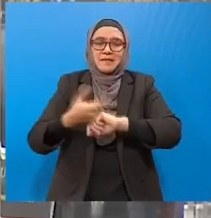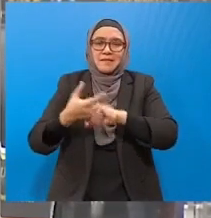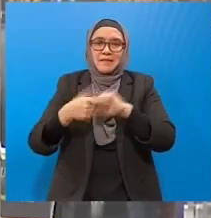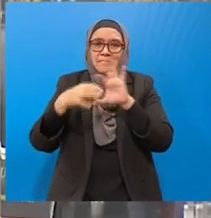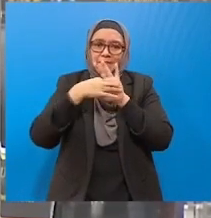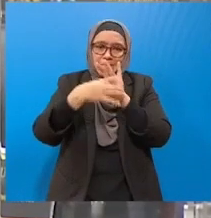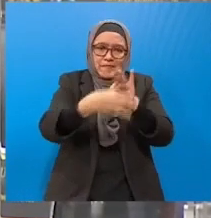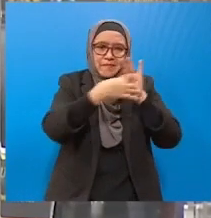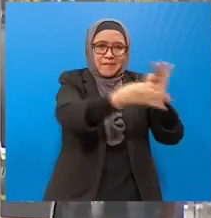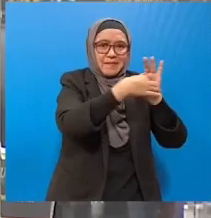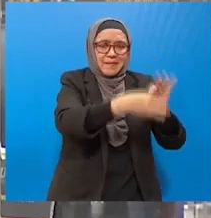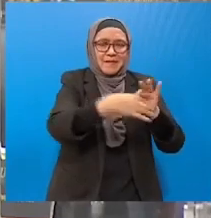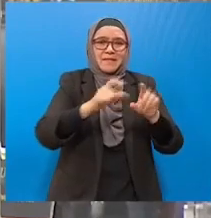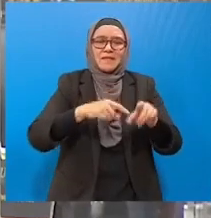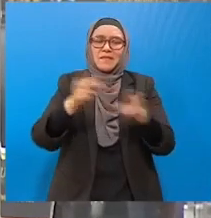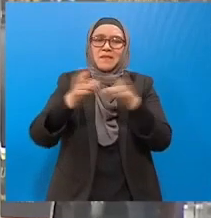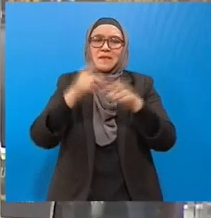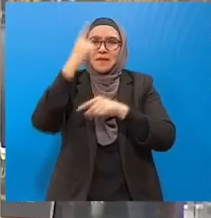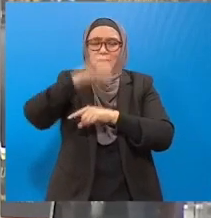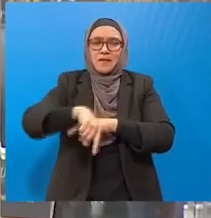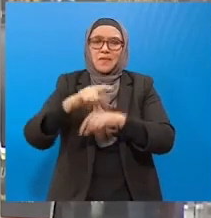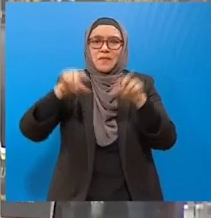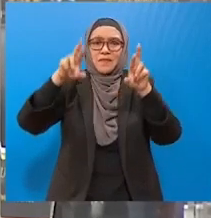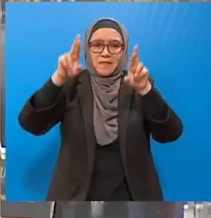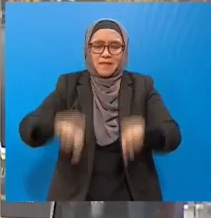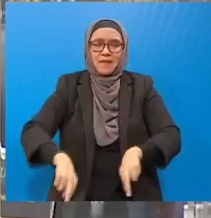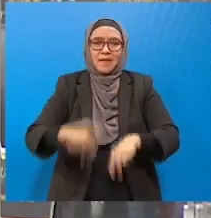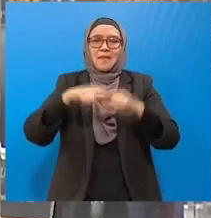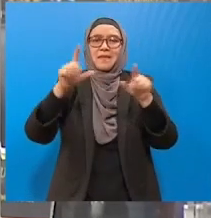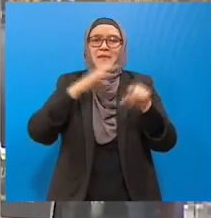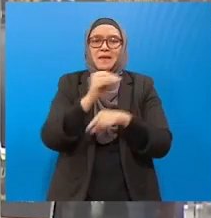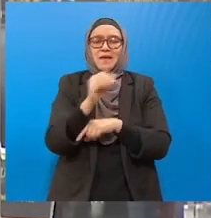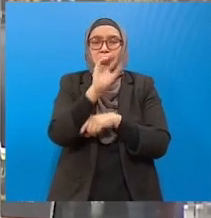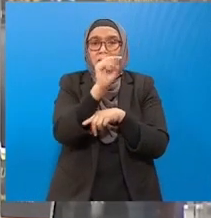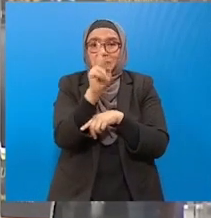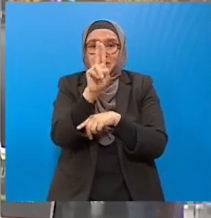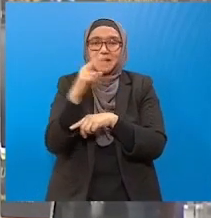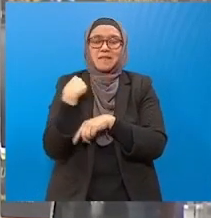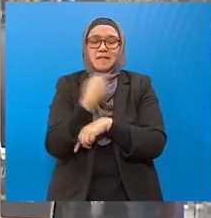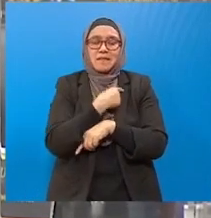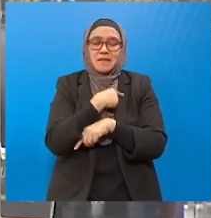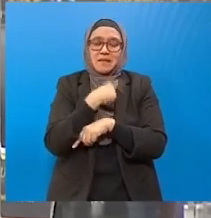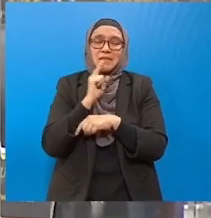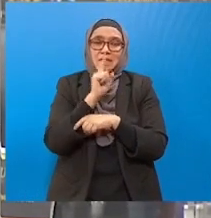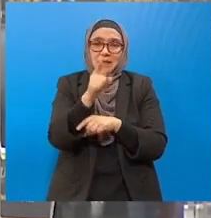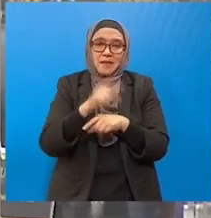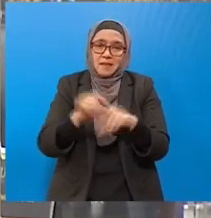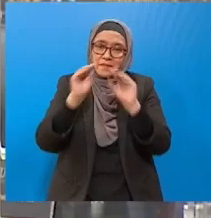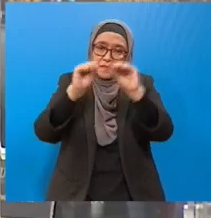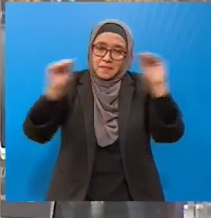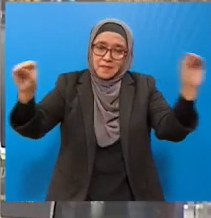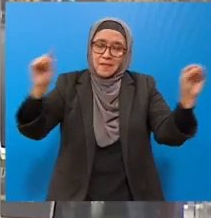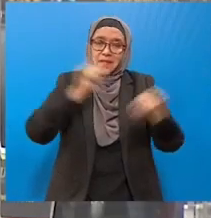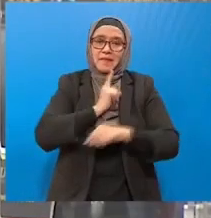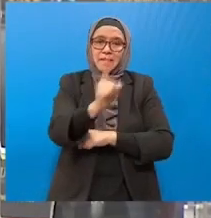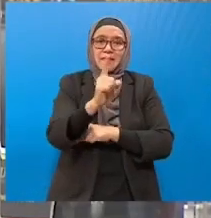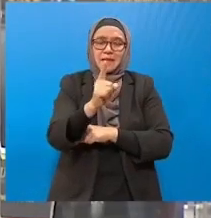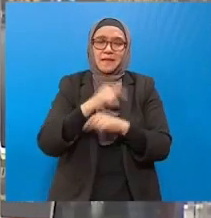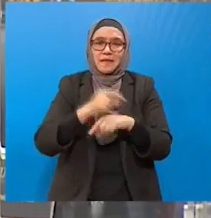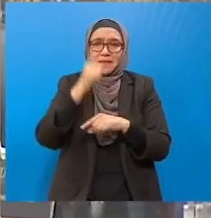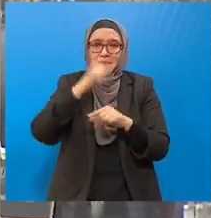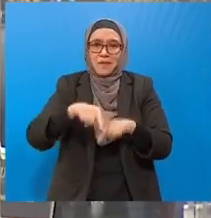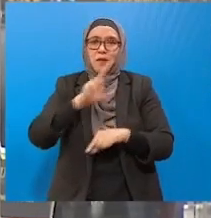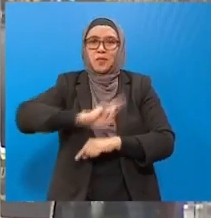pulsa kalau ada Oke udah rakyat kita dibimbing dengan aja Islam bagi yang mereka musik pagi yang beragama Islam dengan senangnya akhirat yang dipertua